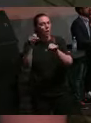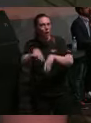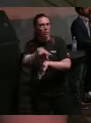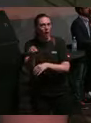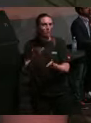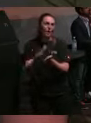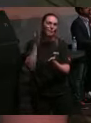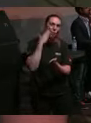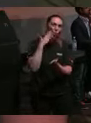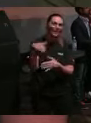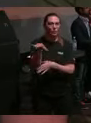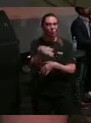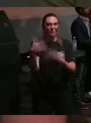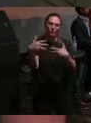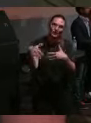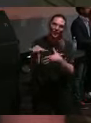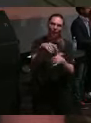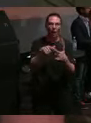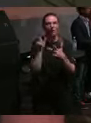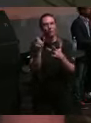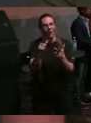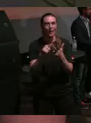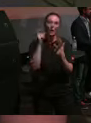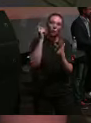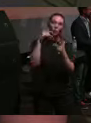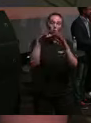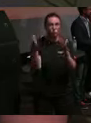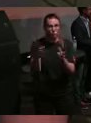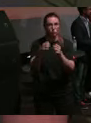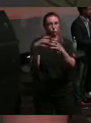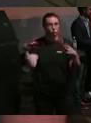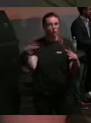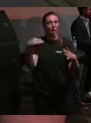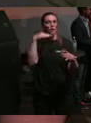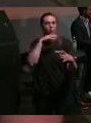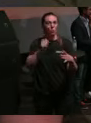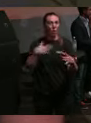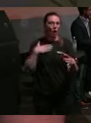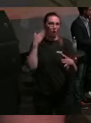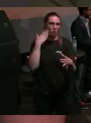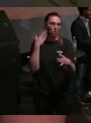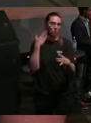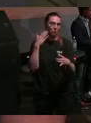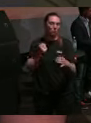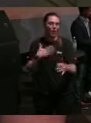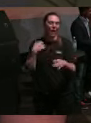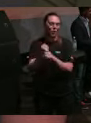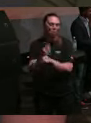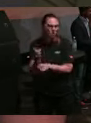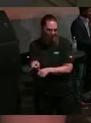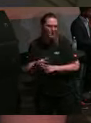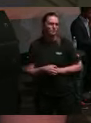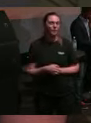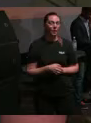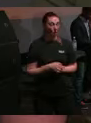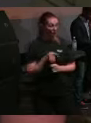boligtomte, industriareal, veier, kulturhus? Altså, at folk skal ha noe å gjøre som skal komme, at det ikke blir et innpendlersamfunn. Og